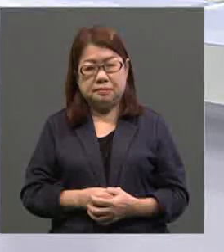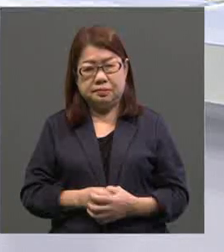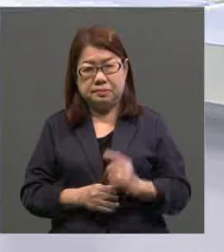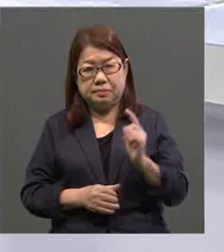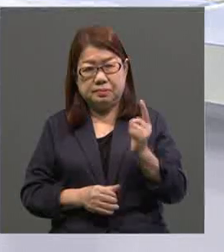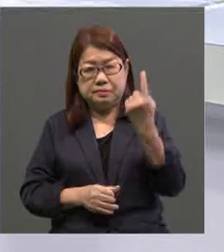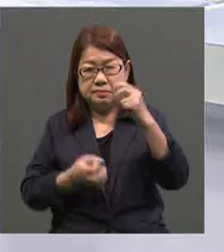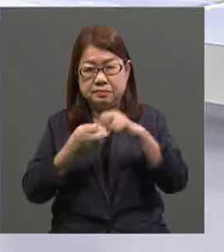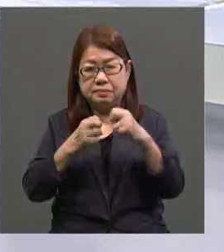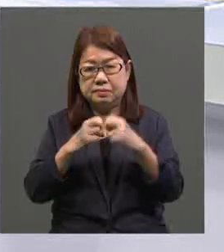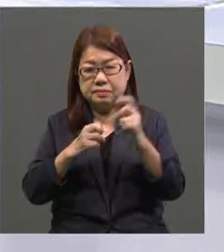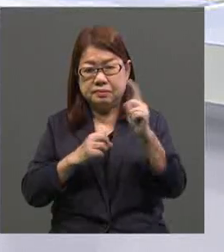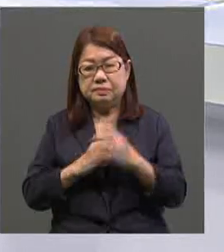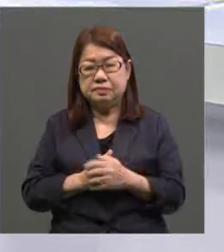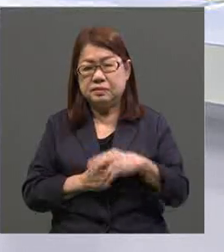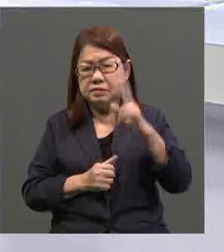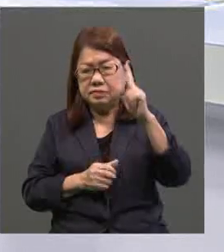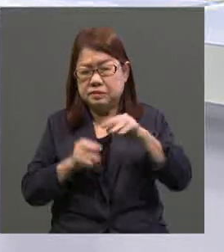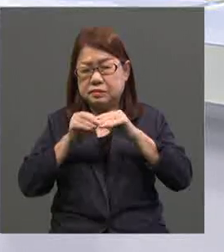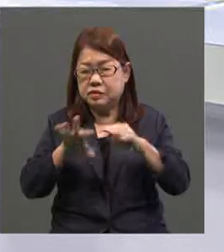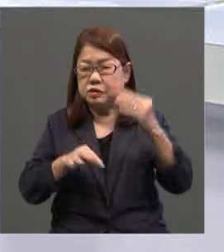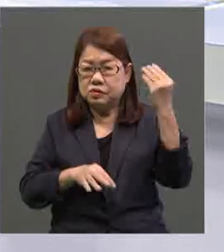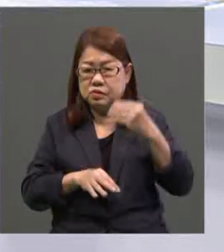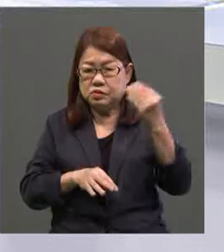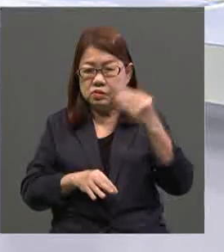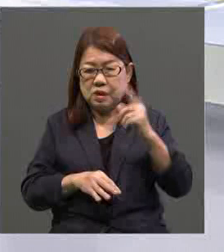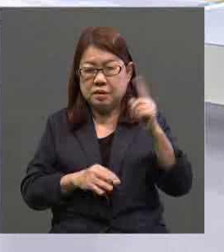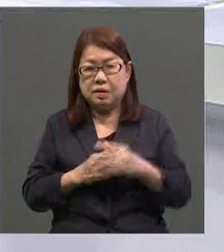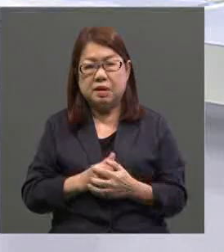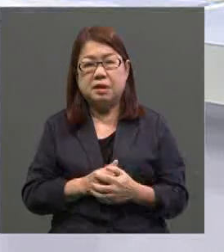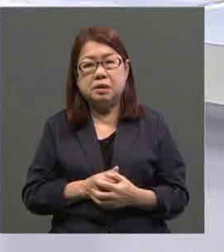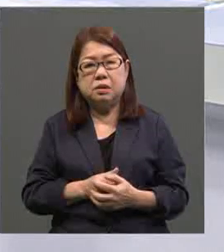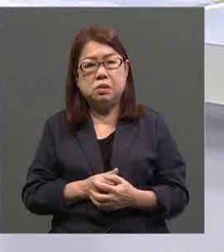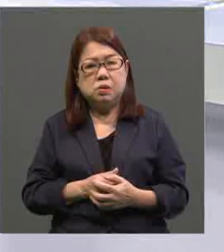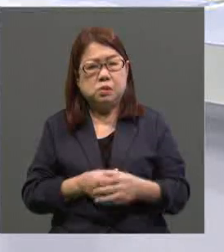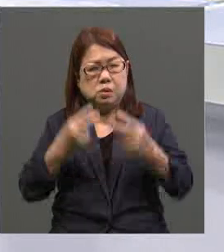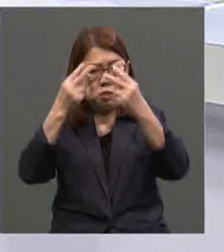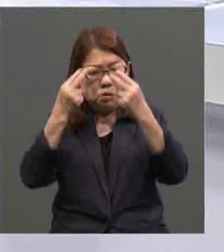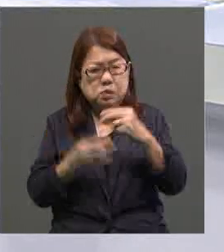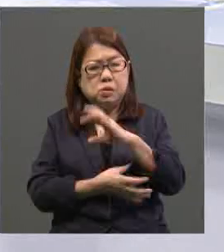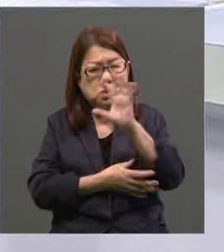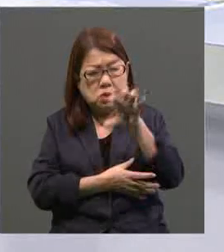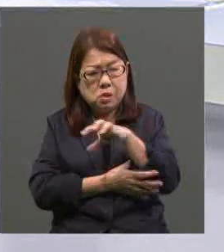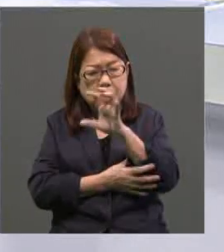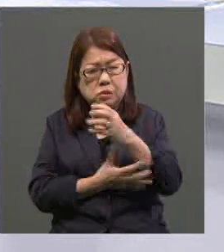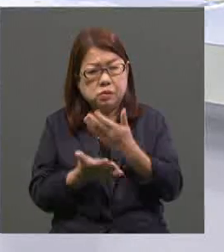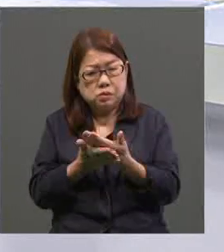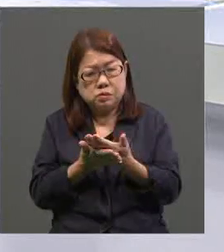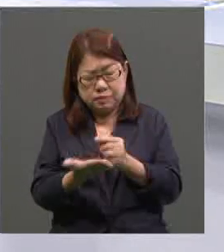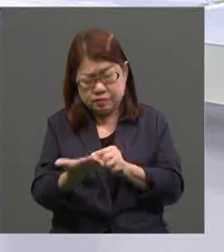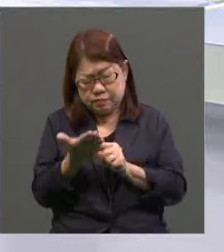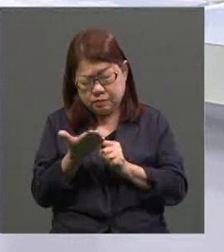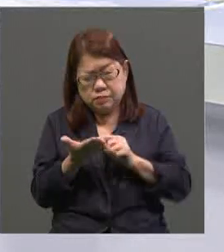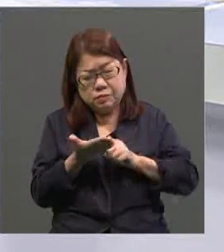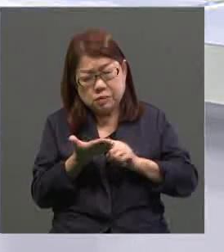มาดูอีกหนึ่งภัยนะคะที่ยังมีข่าวเป็นคราวเกือบทุกวันเหมือนกันนะคะก็คือกรณีที่มิจฉาชีพมาหลอกลวงเราให้โอนเงินแล้วม